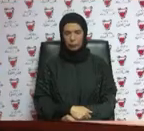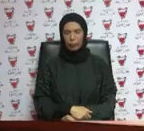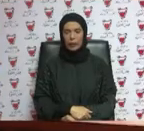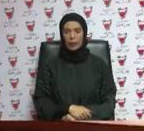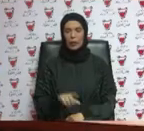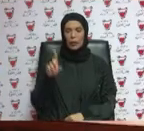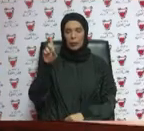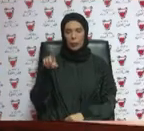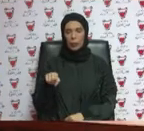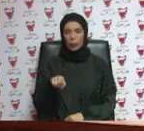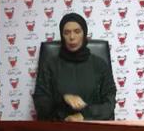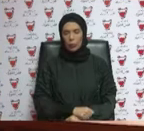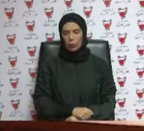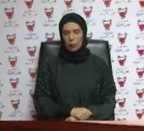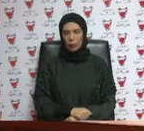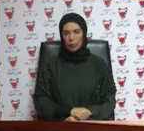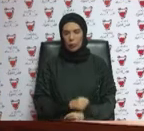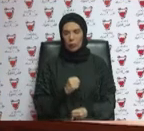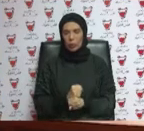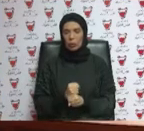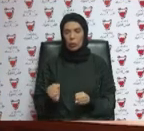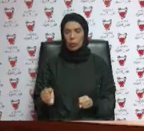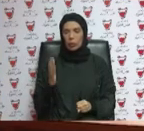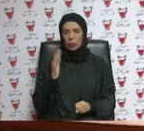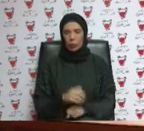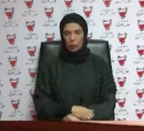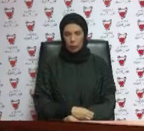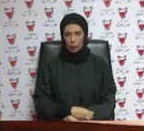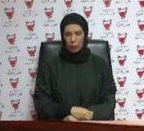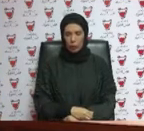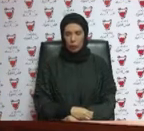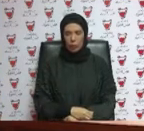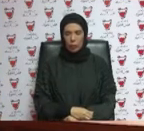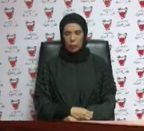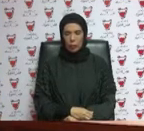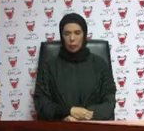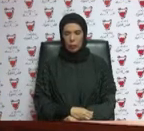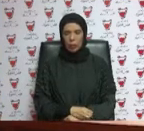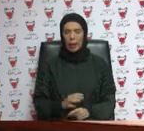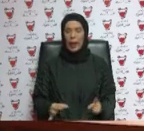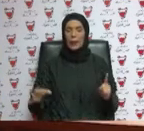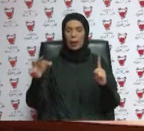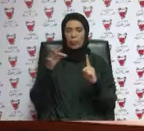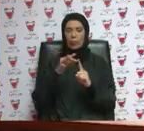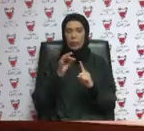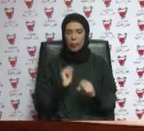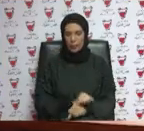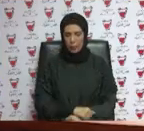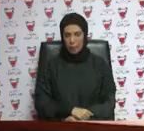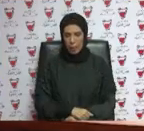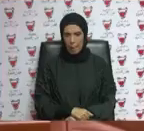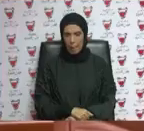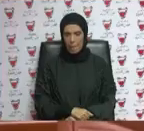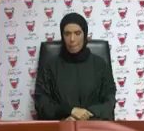اليوم معالي الرئيس طبعا المشروع جاء لتنفيذ الهدف من